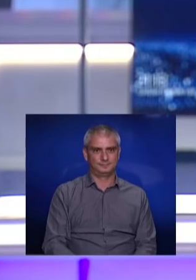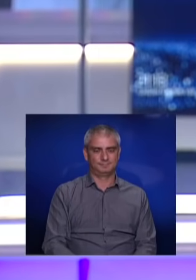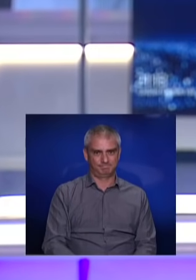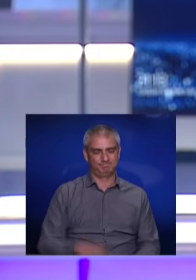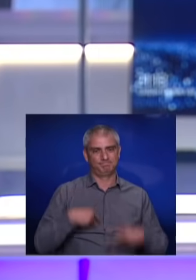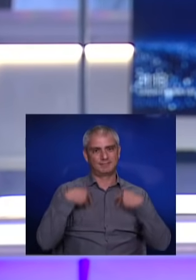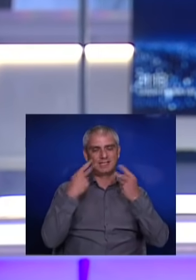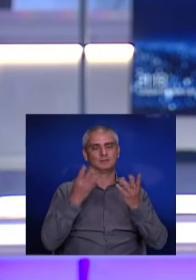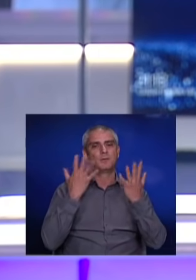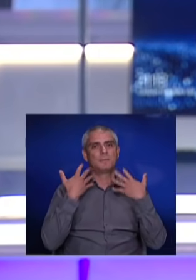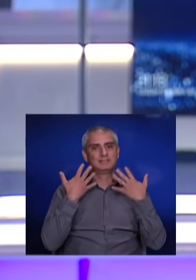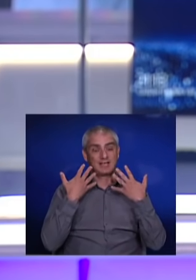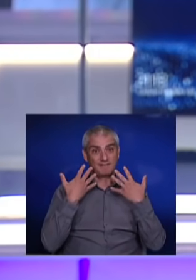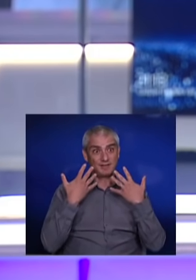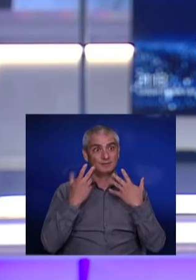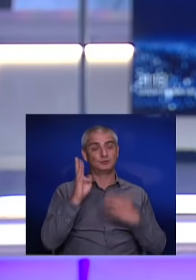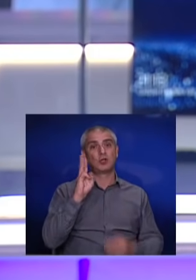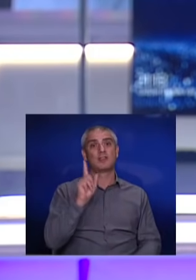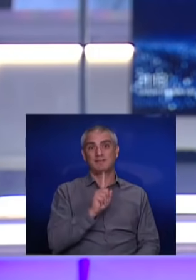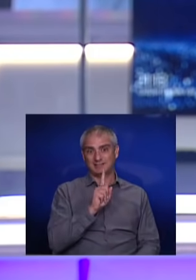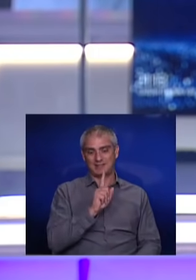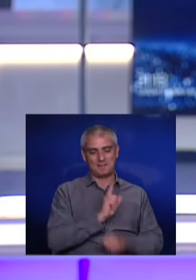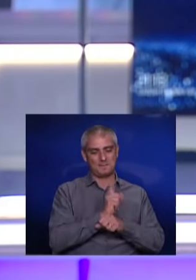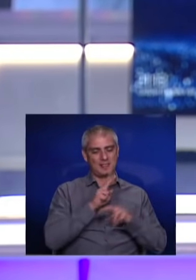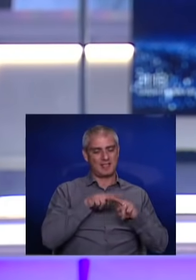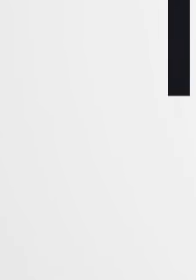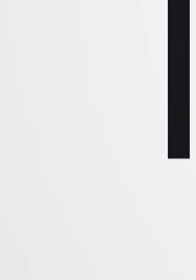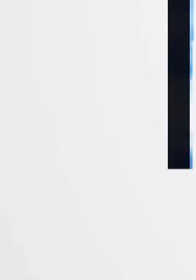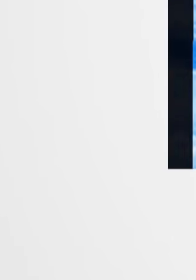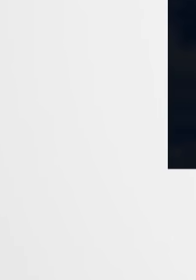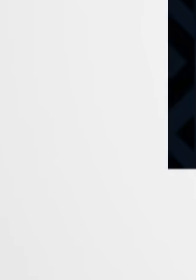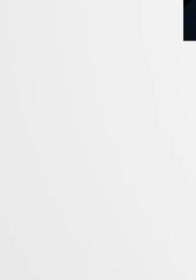חזרנו עם תחזית מזג האוויר, שרון וקסלר, מיד אחרי חסות.